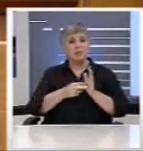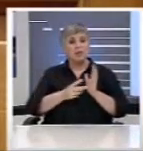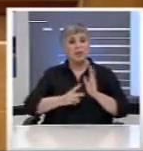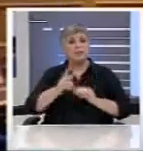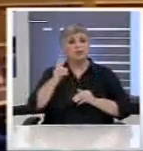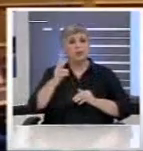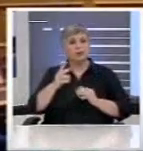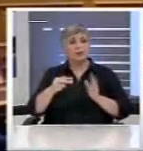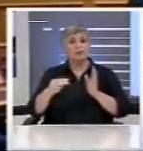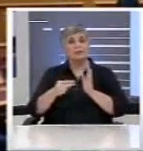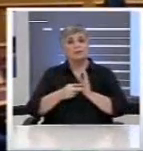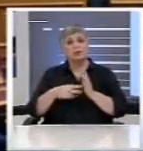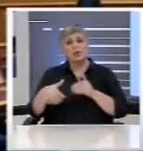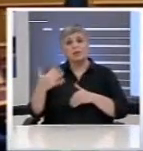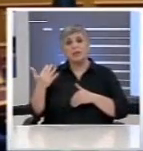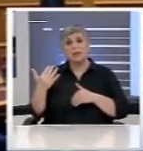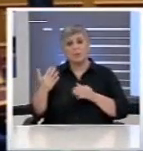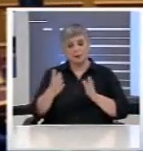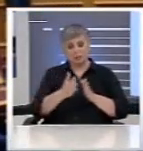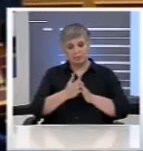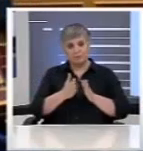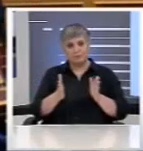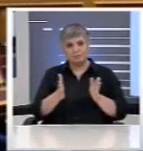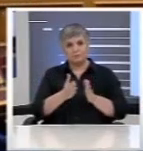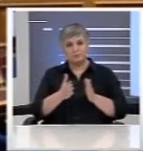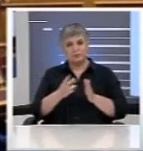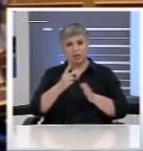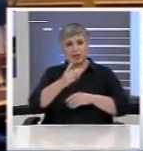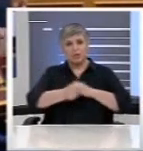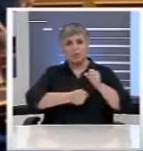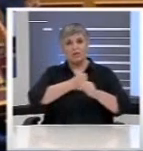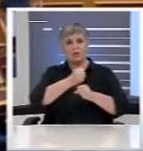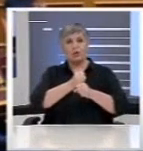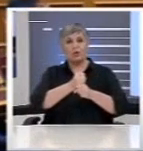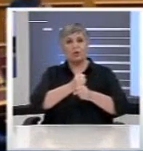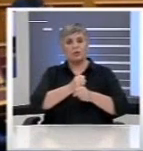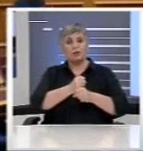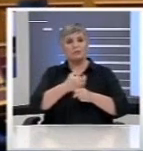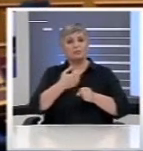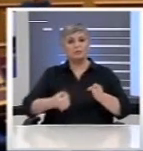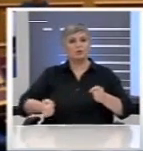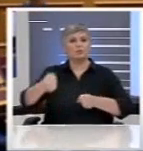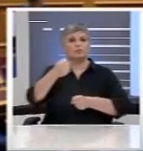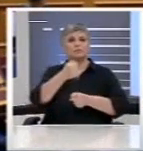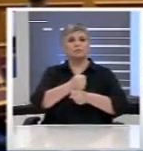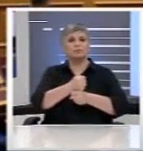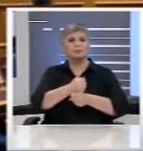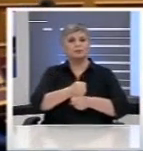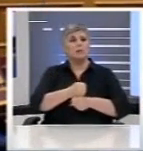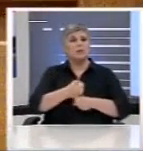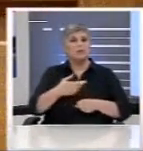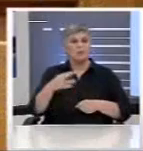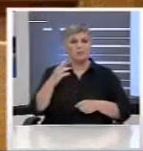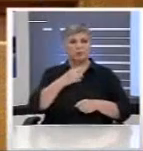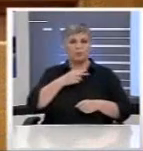2012-2015, τη διετία δηλαδή, που αφορούσε τη διετία που διακυβέρνησε τη χώρα ως πρωθυπουργός ο κ.